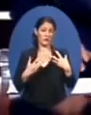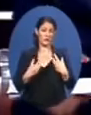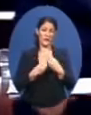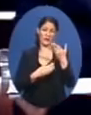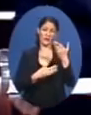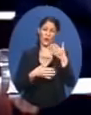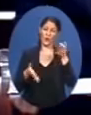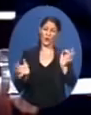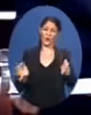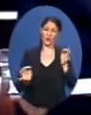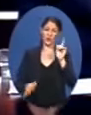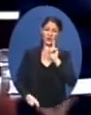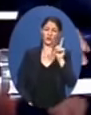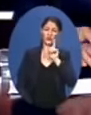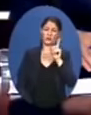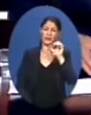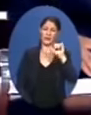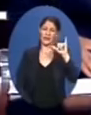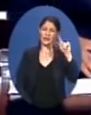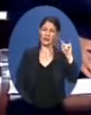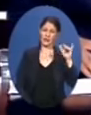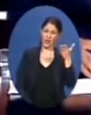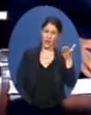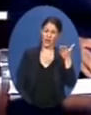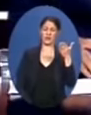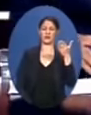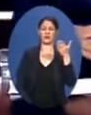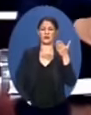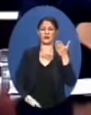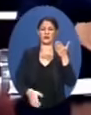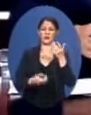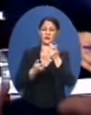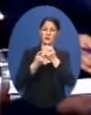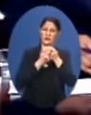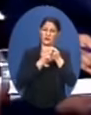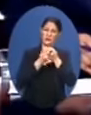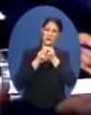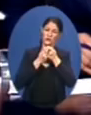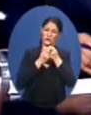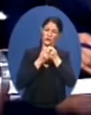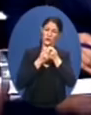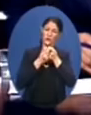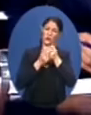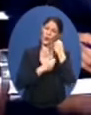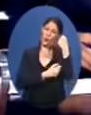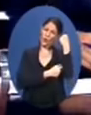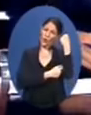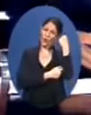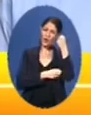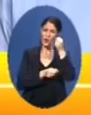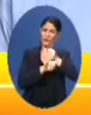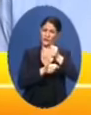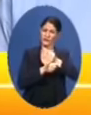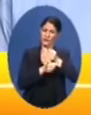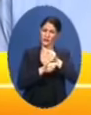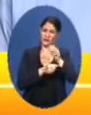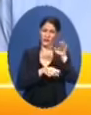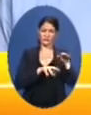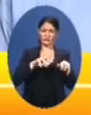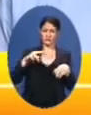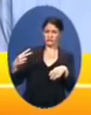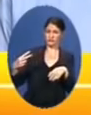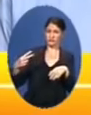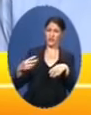עורך הדין איתי סבירסקי, מזכ"ל, שותף וממייסדי ארגון כוח לעובדים. ערב טוב. ערב טוב. ועם